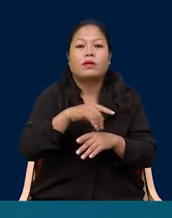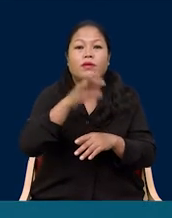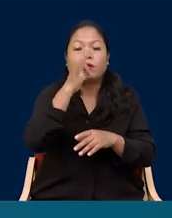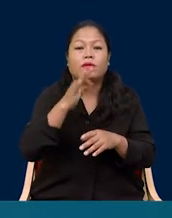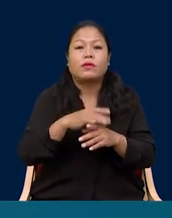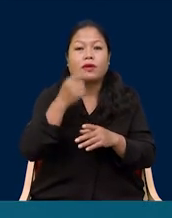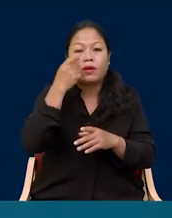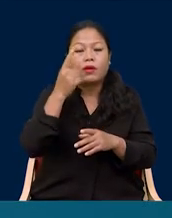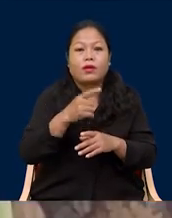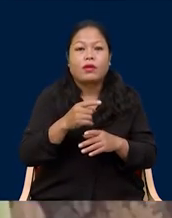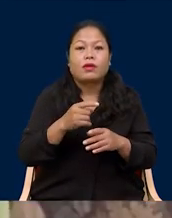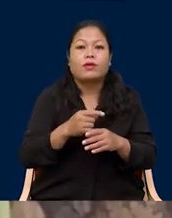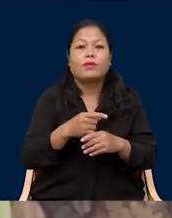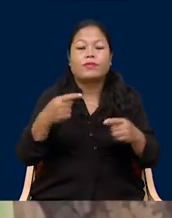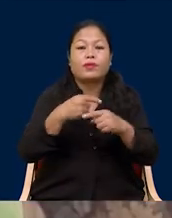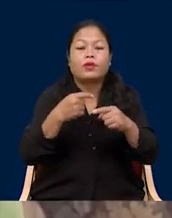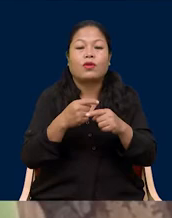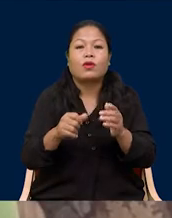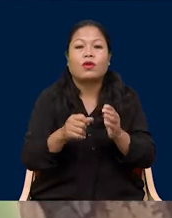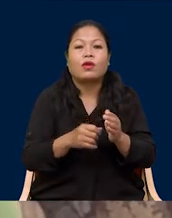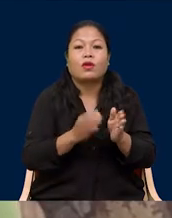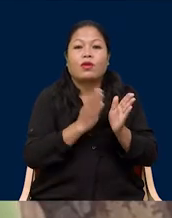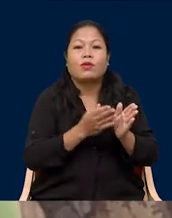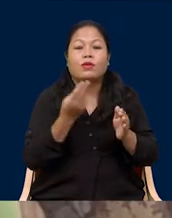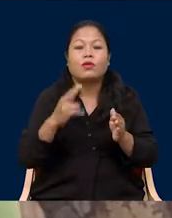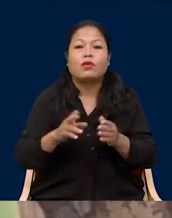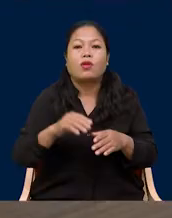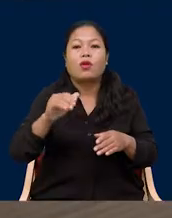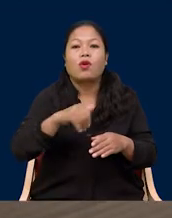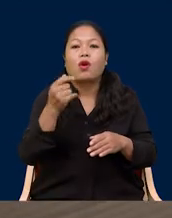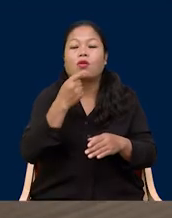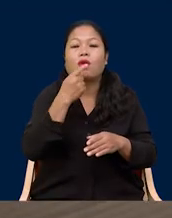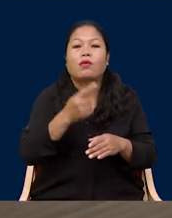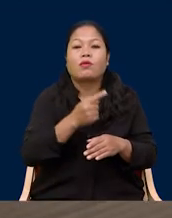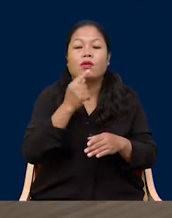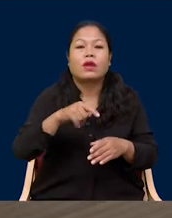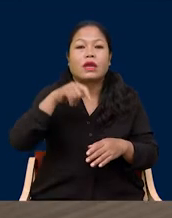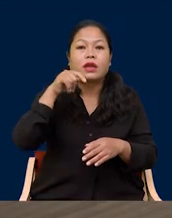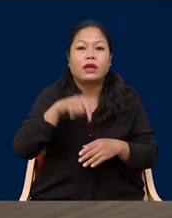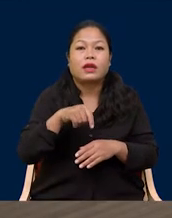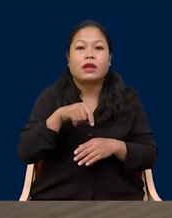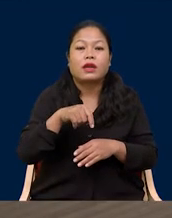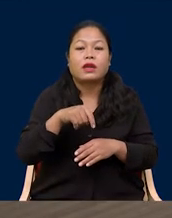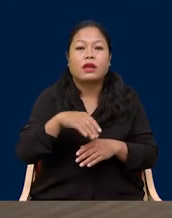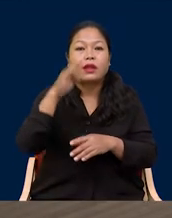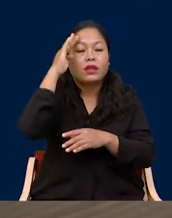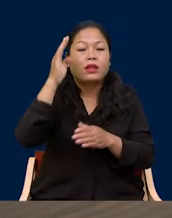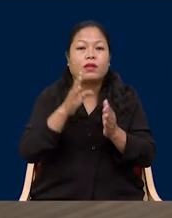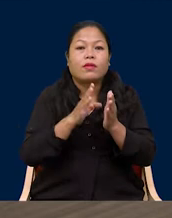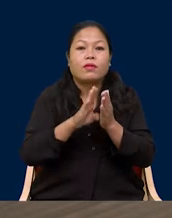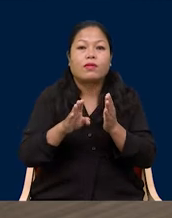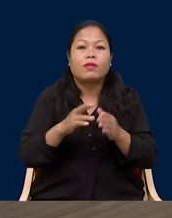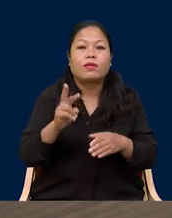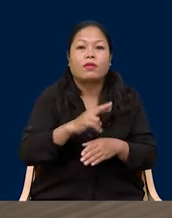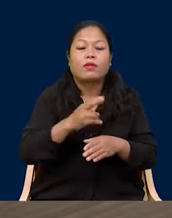यस्तो अग्रसरता देख्नु चाहिँ यो चाहिँ एउटा उदाहरणीय पक्ष मानेको छु मैले। र अर्को भनेको चाहिँ यहाँ